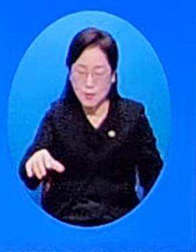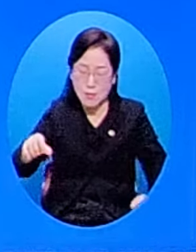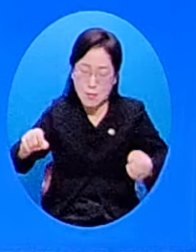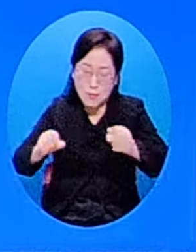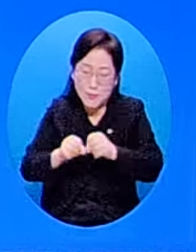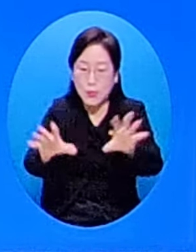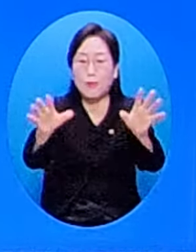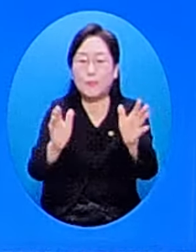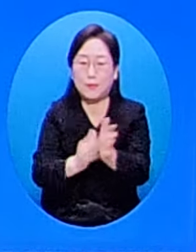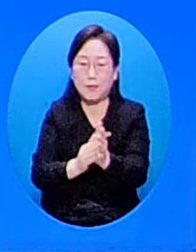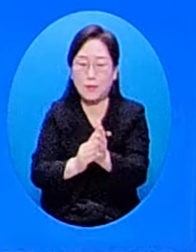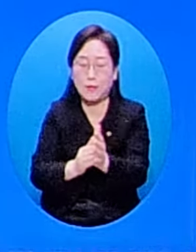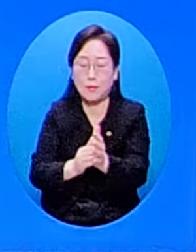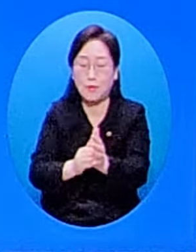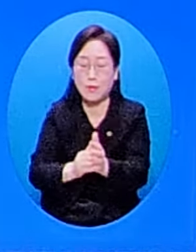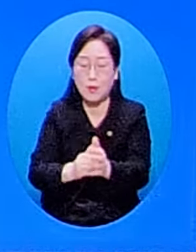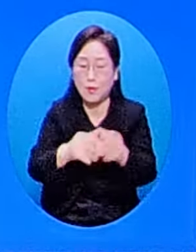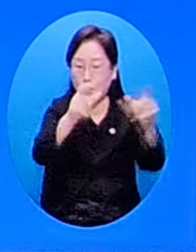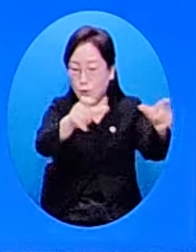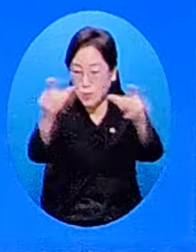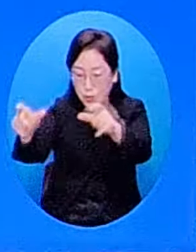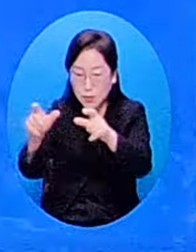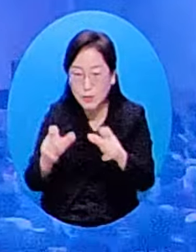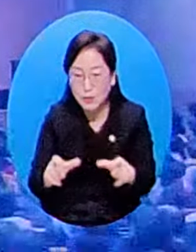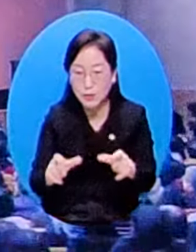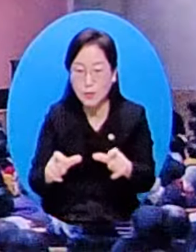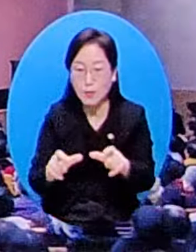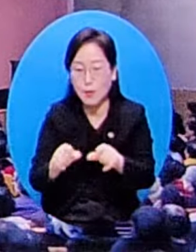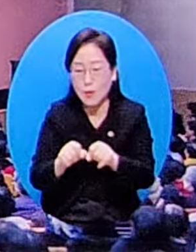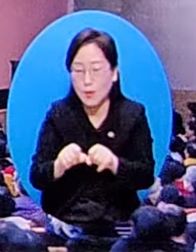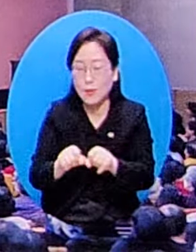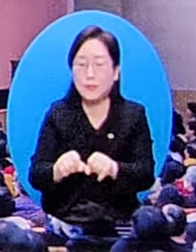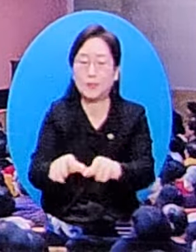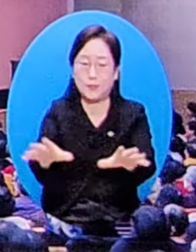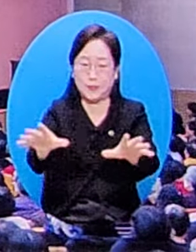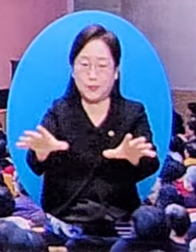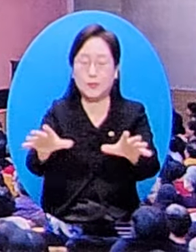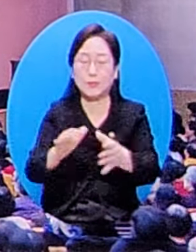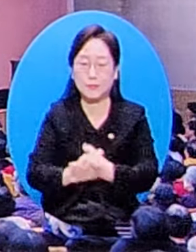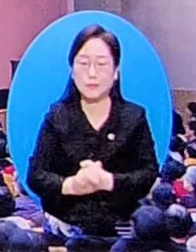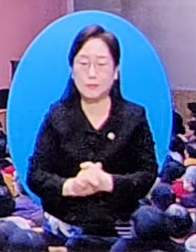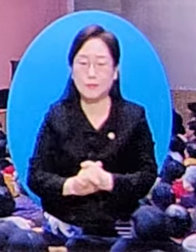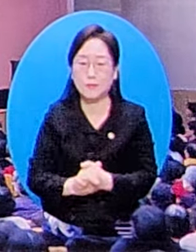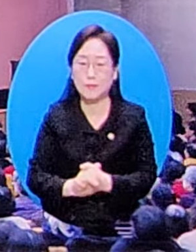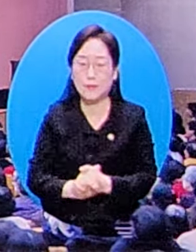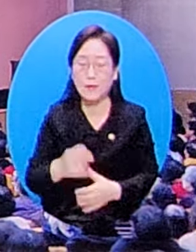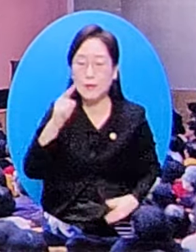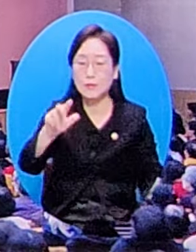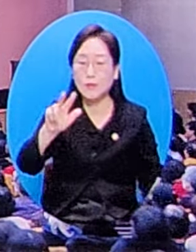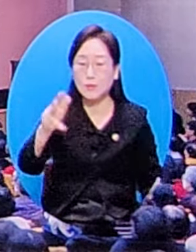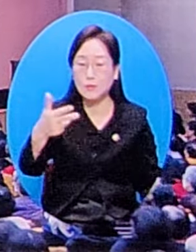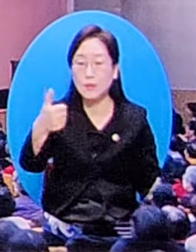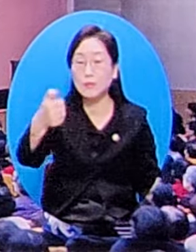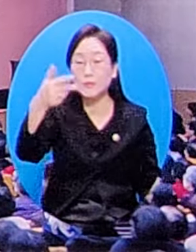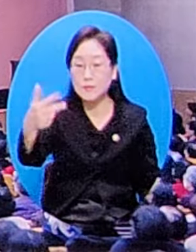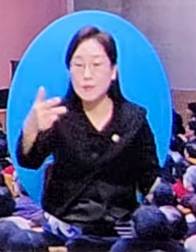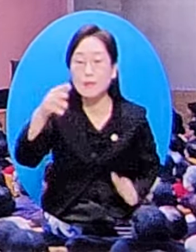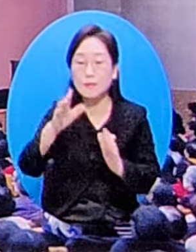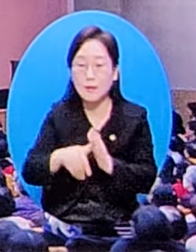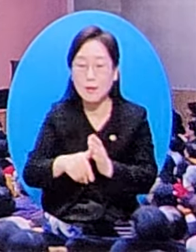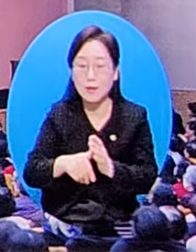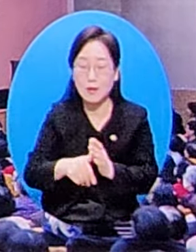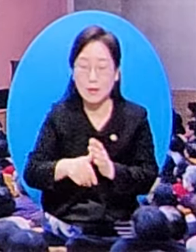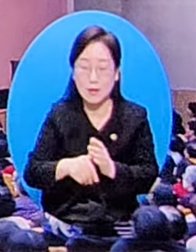역사가 온 유행으로 여러 지역을 확산되게 되었고 1757년 프린스턴